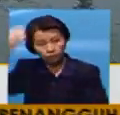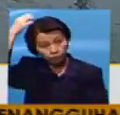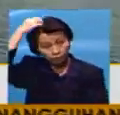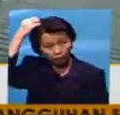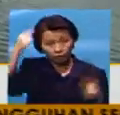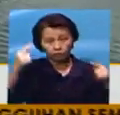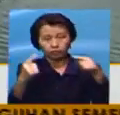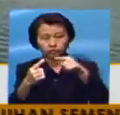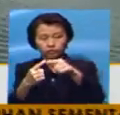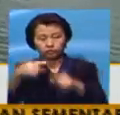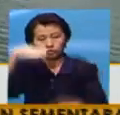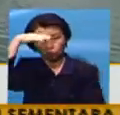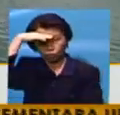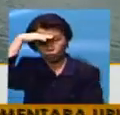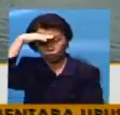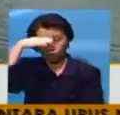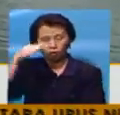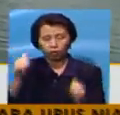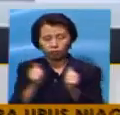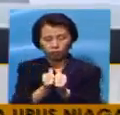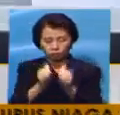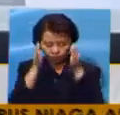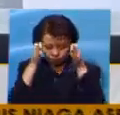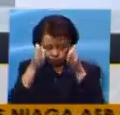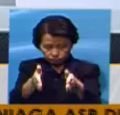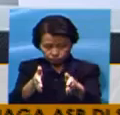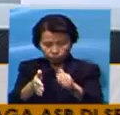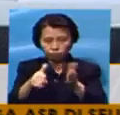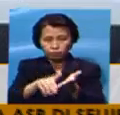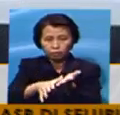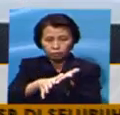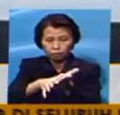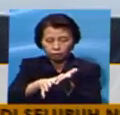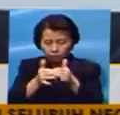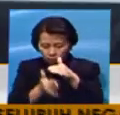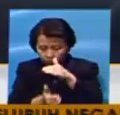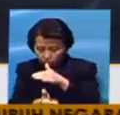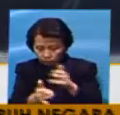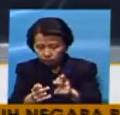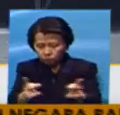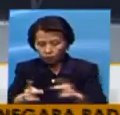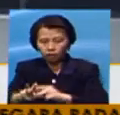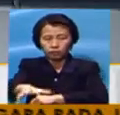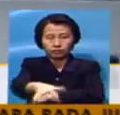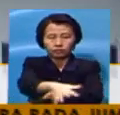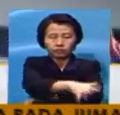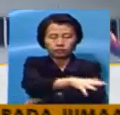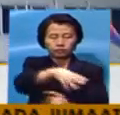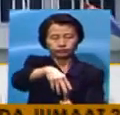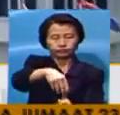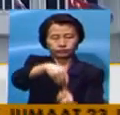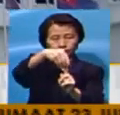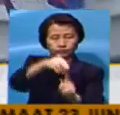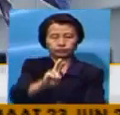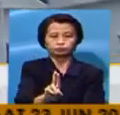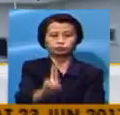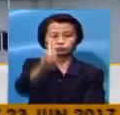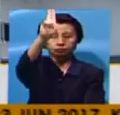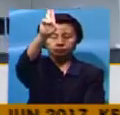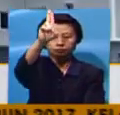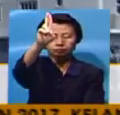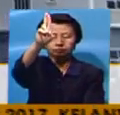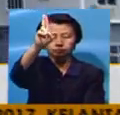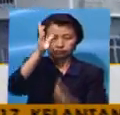hingga Johor pada masa sama memberi tumpuan terhadap kes penyelupan dadah yang berlaku di kawasan perairan negara terutama di bahagian Utara tanah